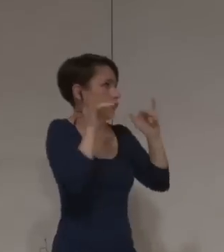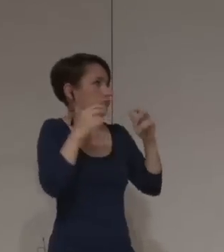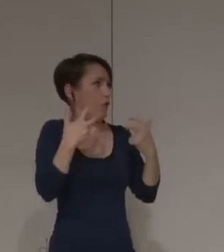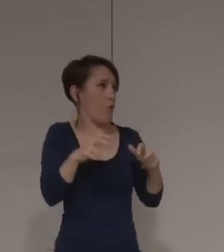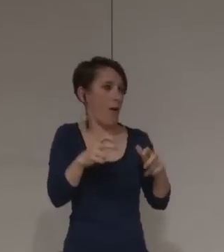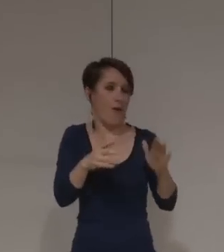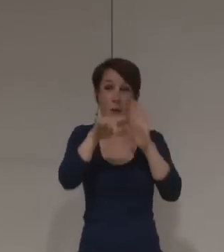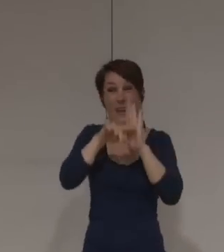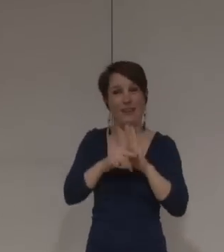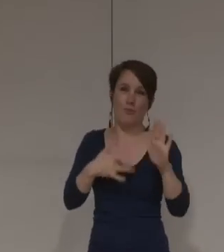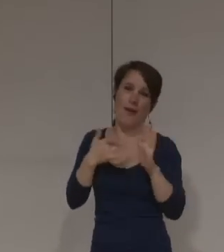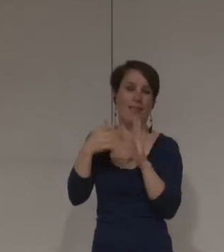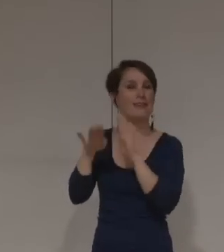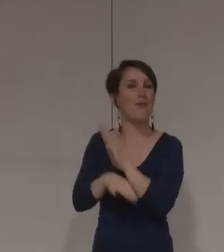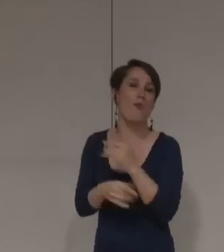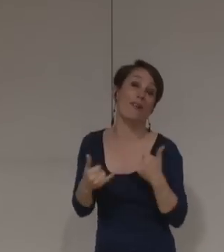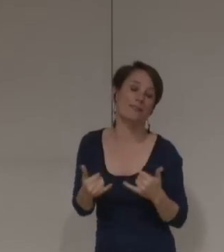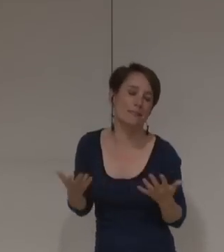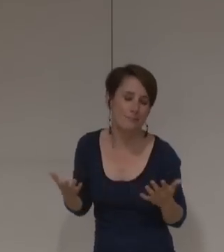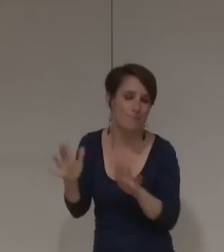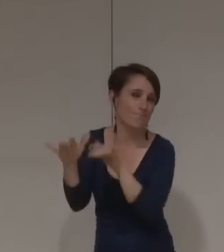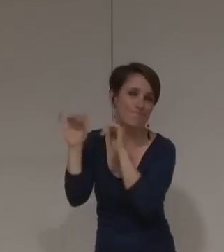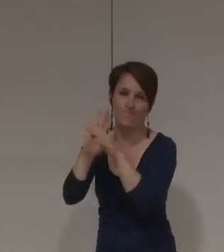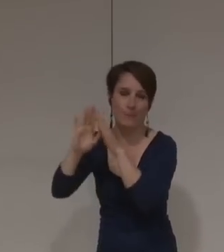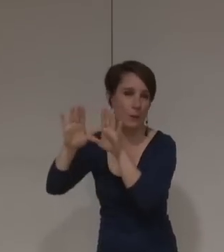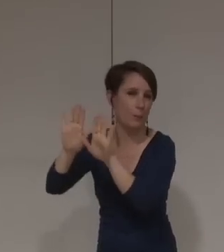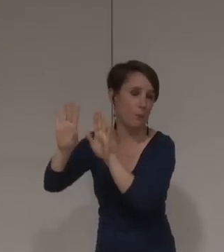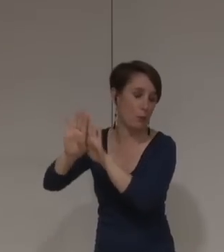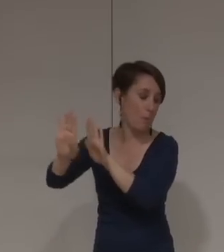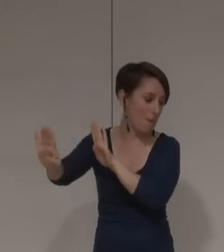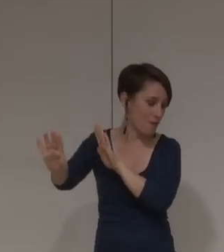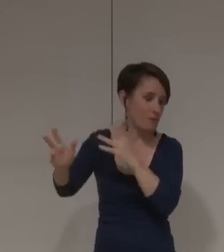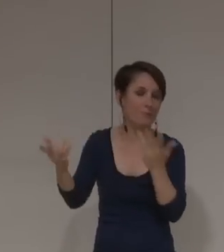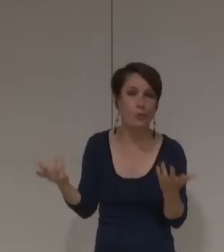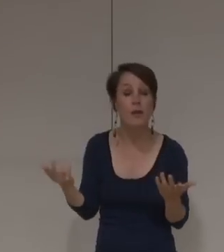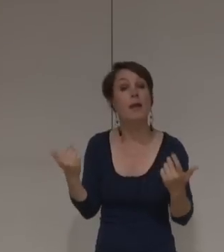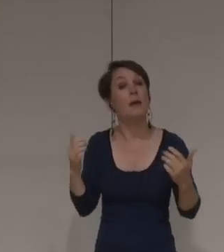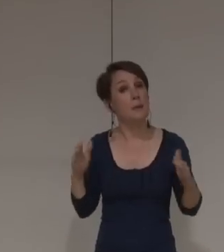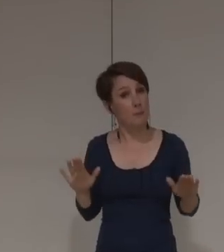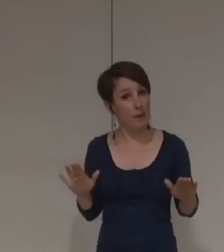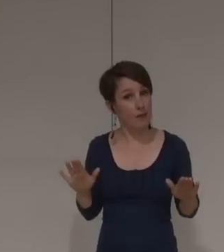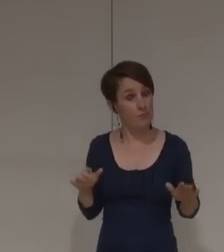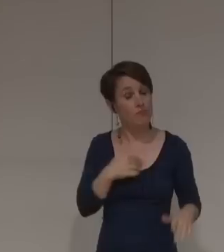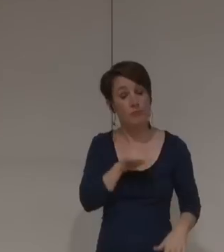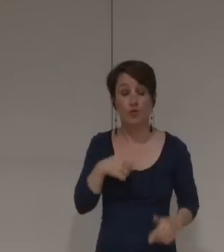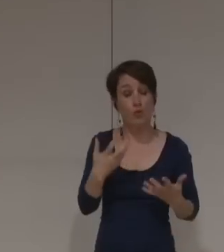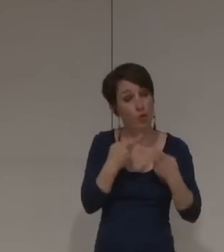temps pour signifier clairement aux habitants de cette ville et sans ambigué aucune parce qu'il y